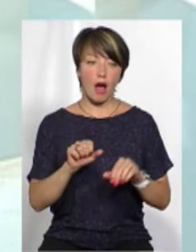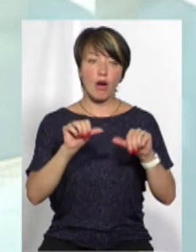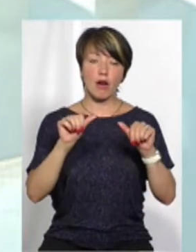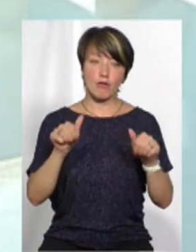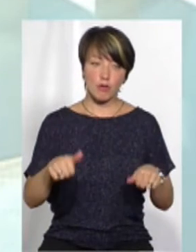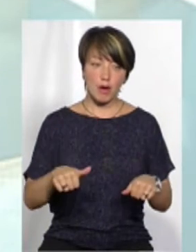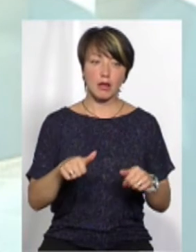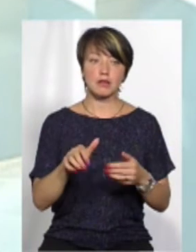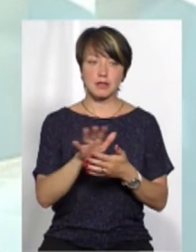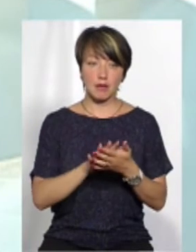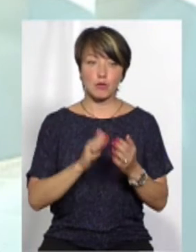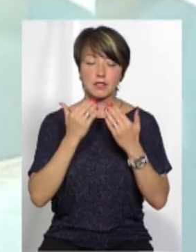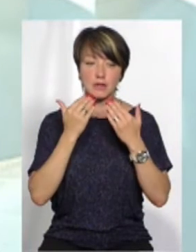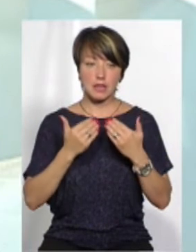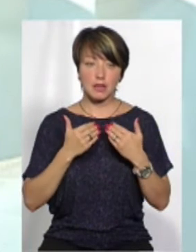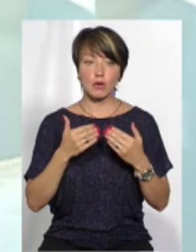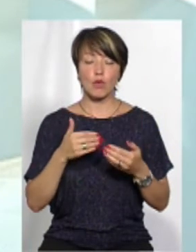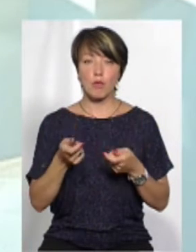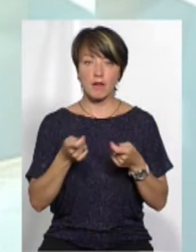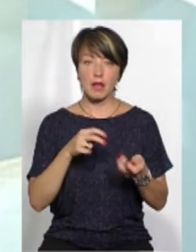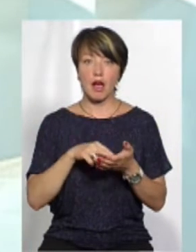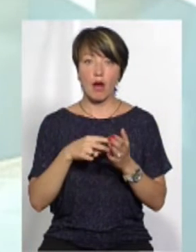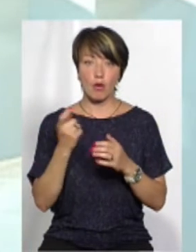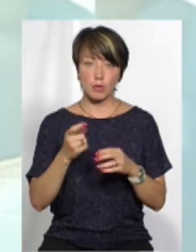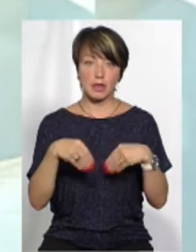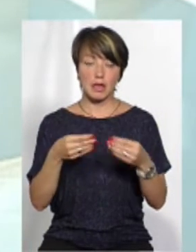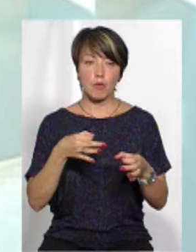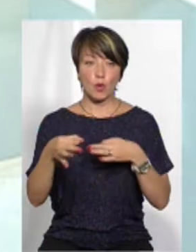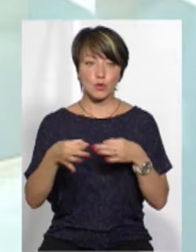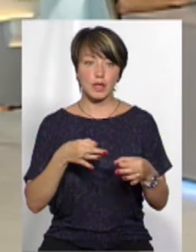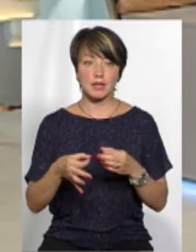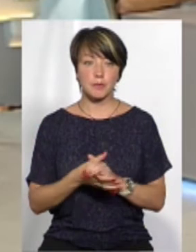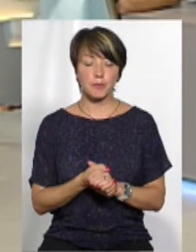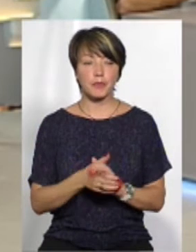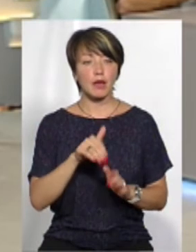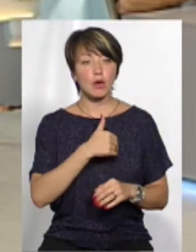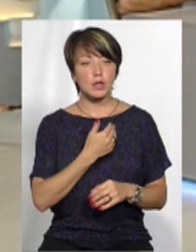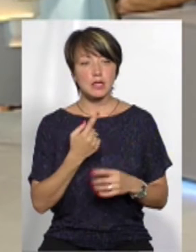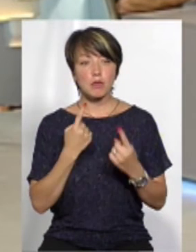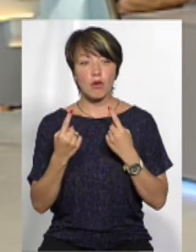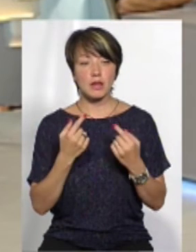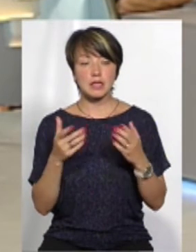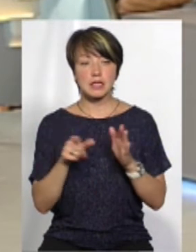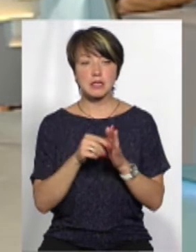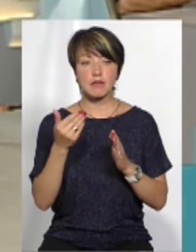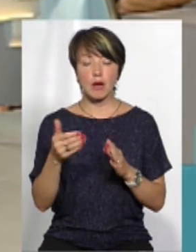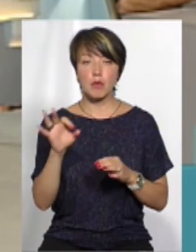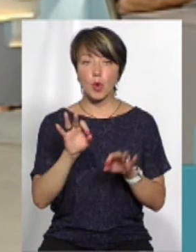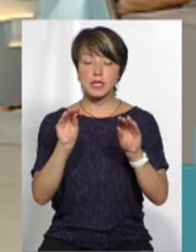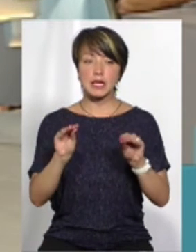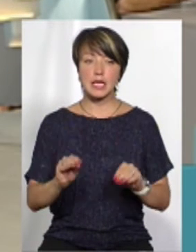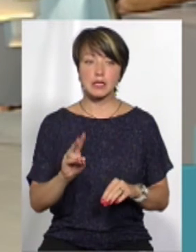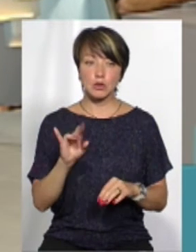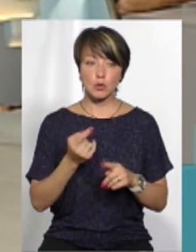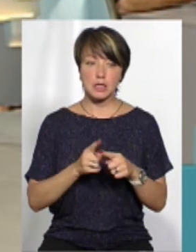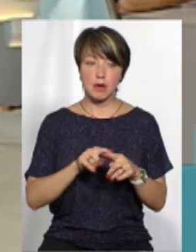оформляти дійсно можна звертатися в управління економіки, ми надаємо консультації. І хотілося ще поговорити з вами саме про статистику,